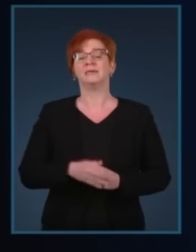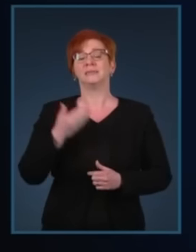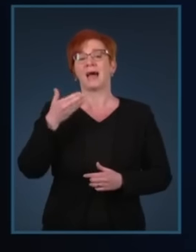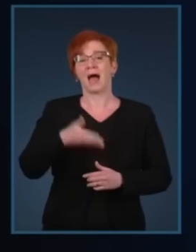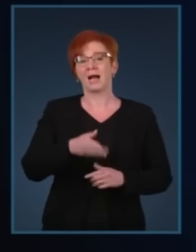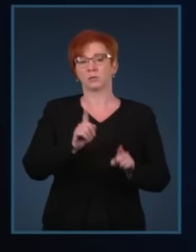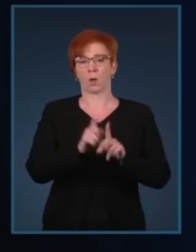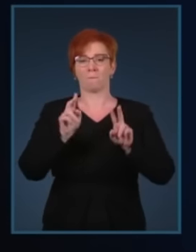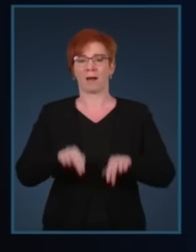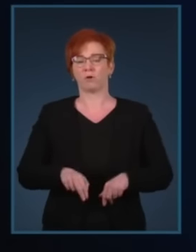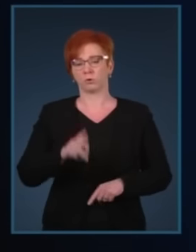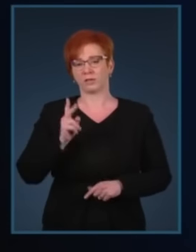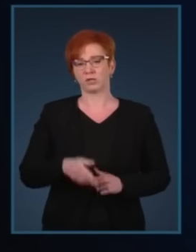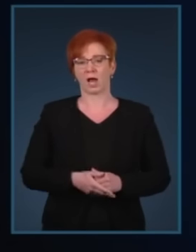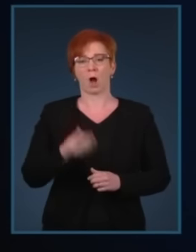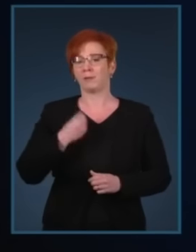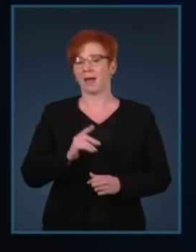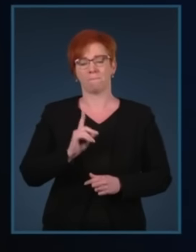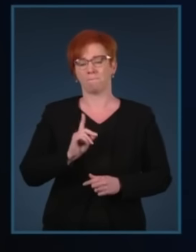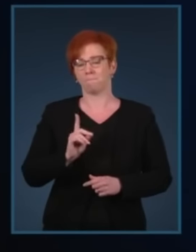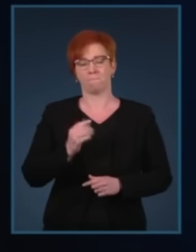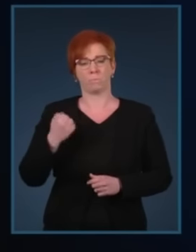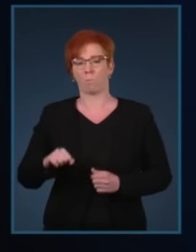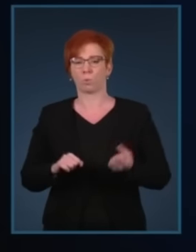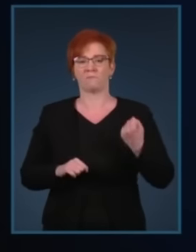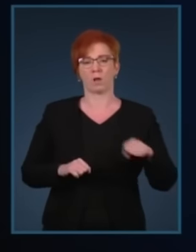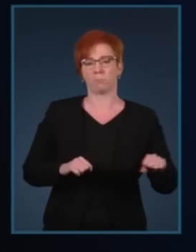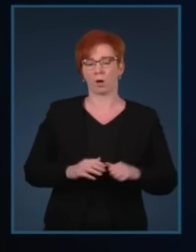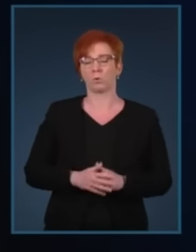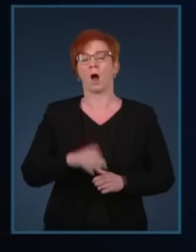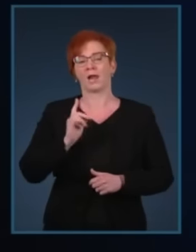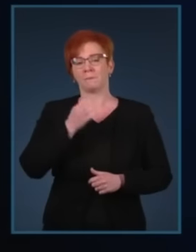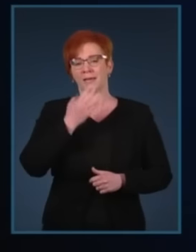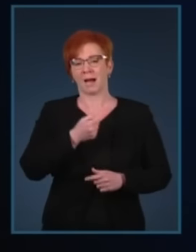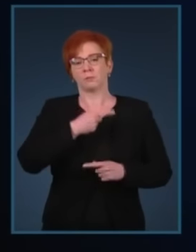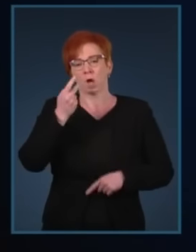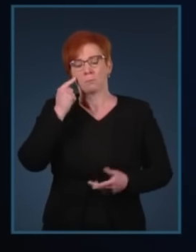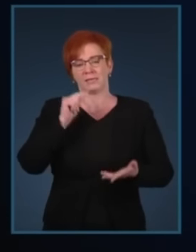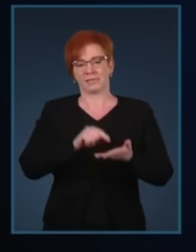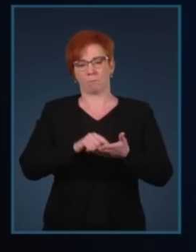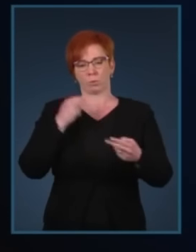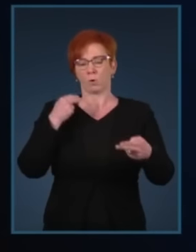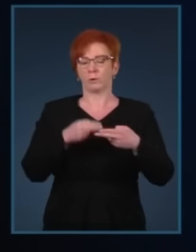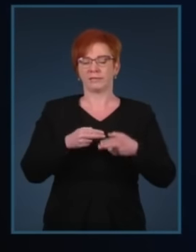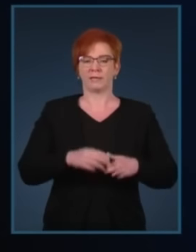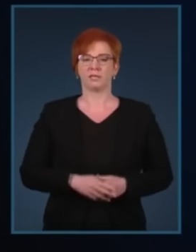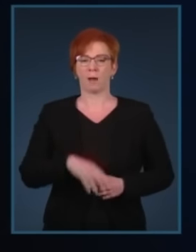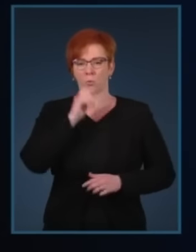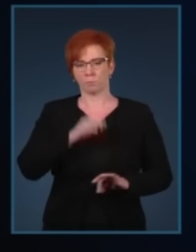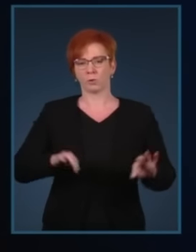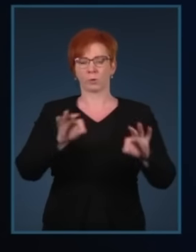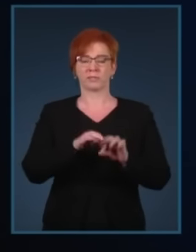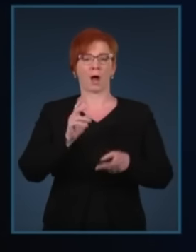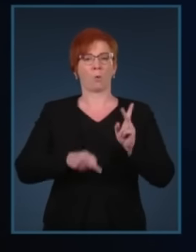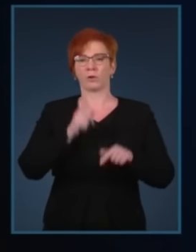kell, ami nem feltétlenül balról vagy jobbról, hanem inkább szakmából közelíti meg azt, hogy Magyarország hogyan lesz egy európai